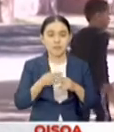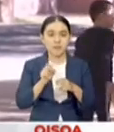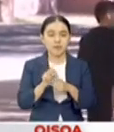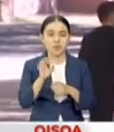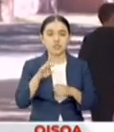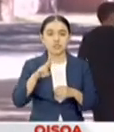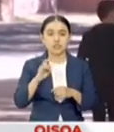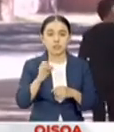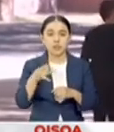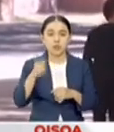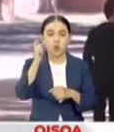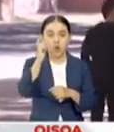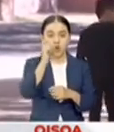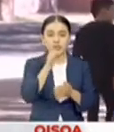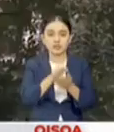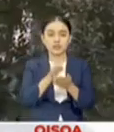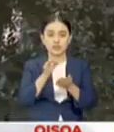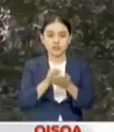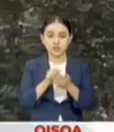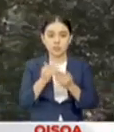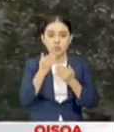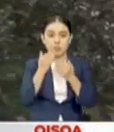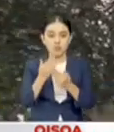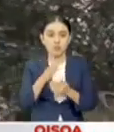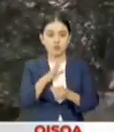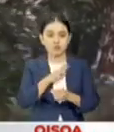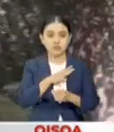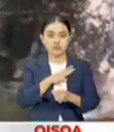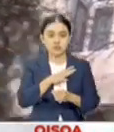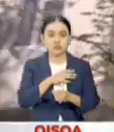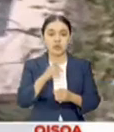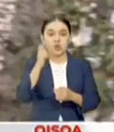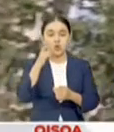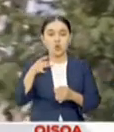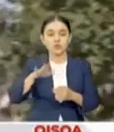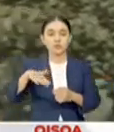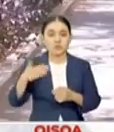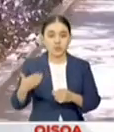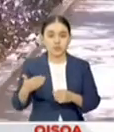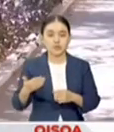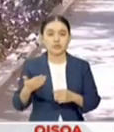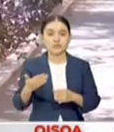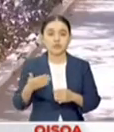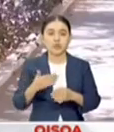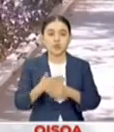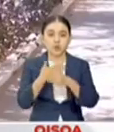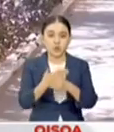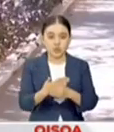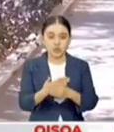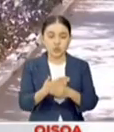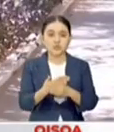bo'yicha Yashnobod tumani hokimligi mutasaddilariga murojaat qildik. Tuman hokimligi tomonidan yordam